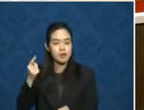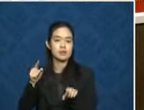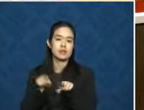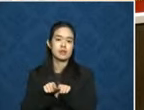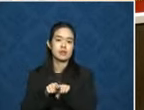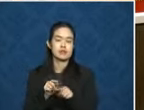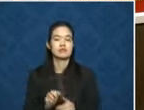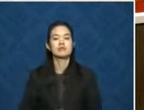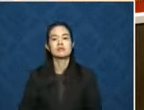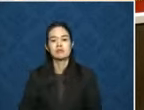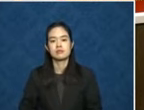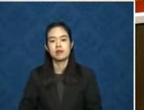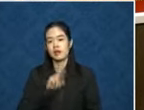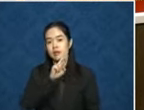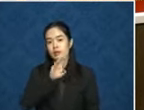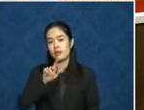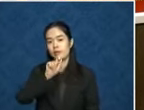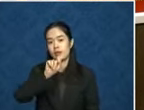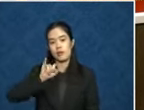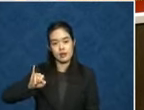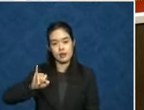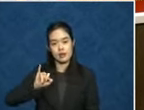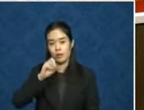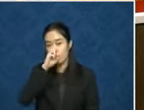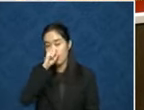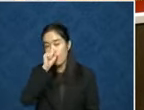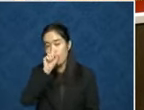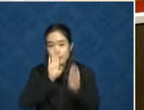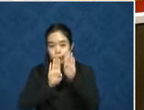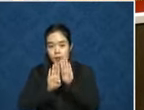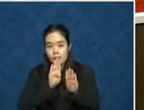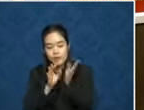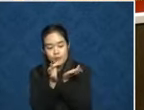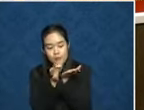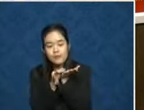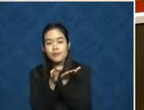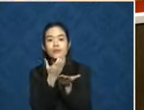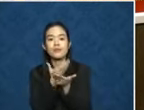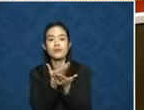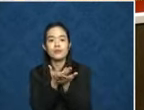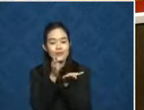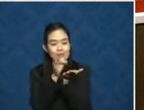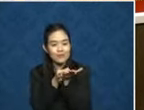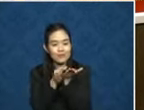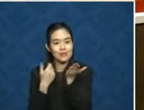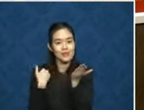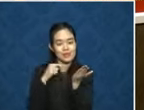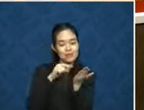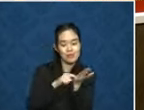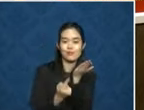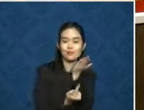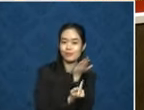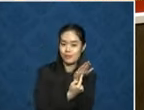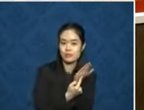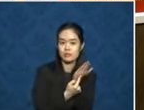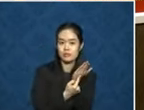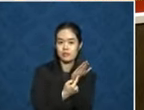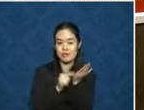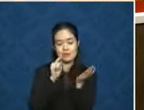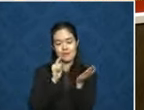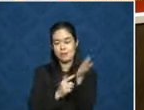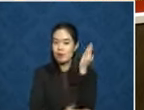านประธานครับ AI ก็เปรียบเสมือนเหรียญนะครับเพื่อนสมาชิกก็บอกแล้วว่ามี2ด้านเสมอด้านนึงเป็นโอกาส